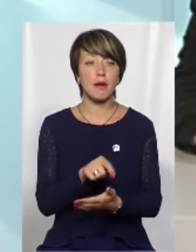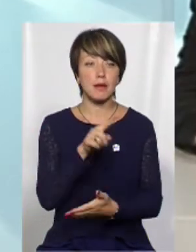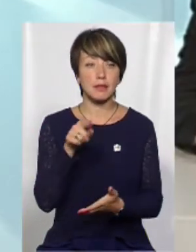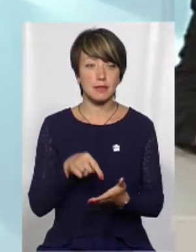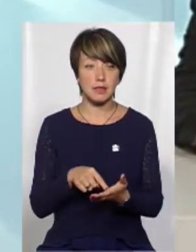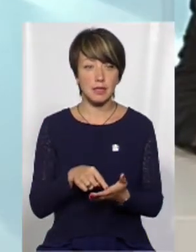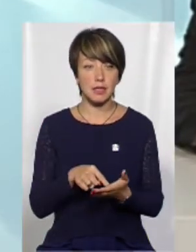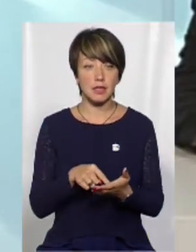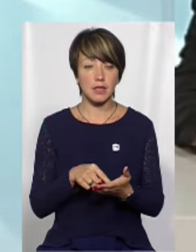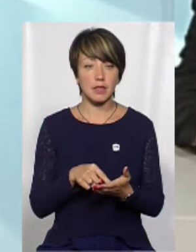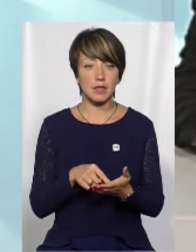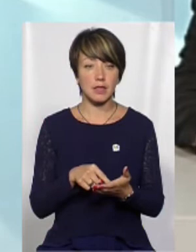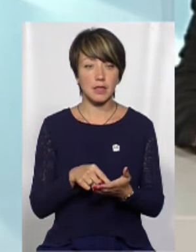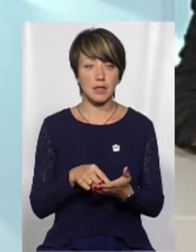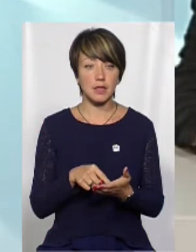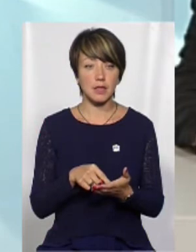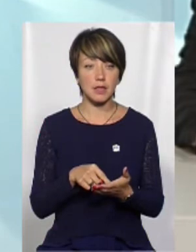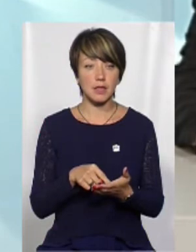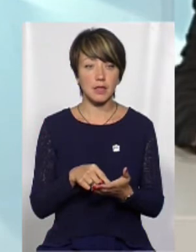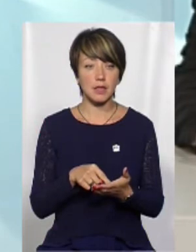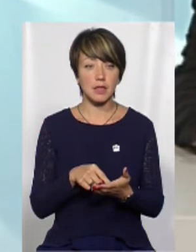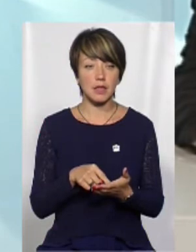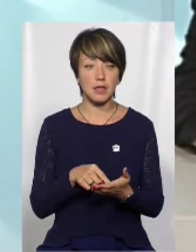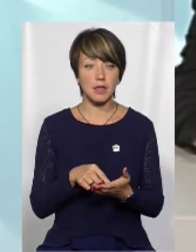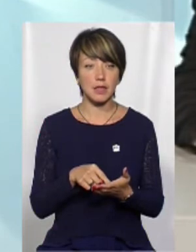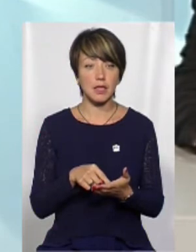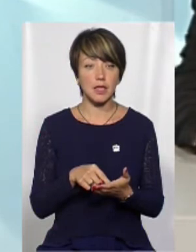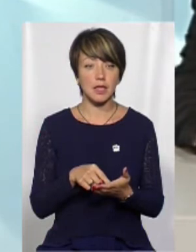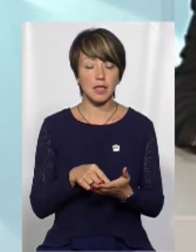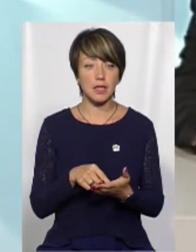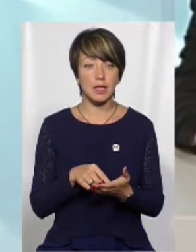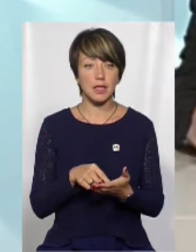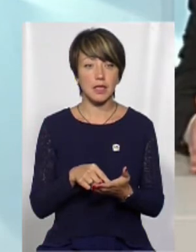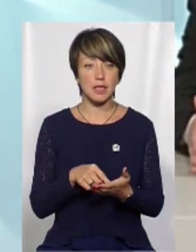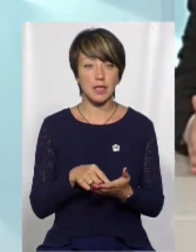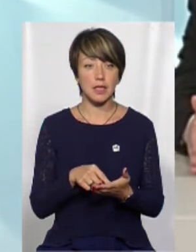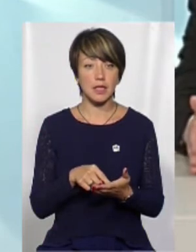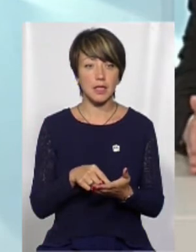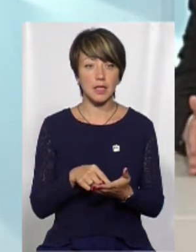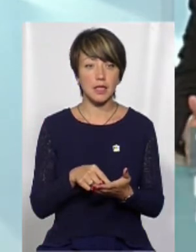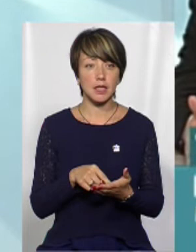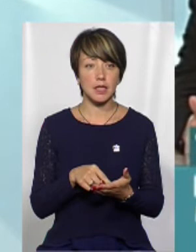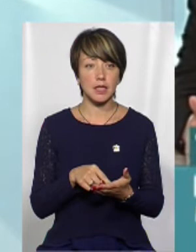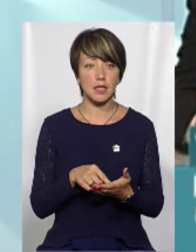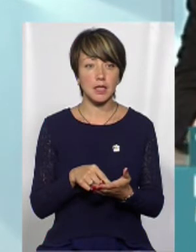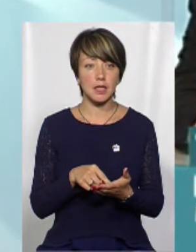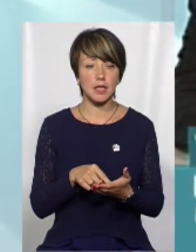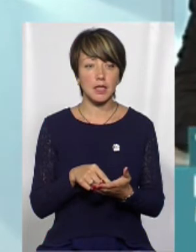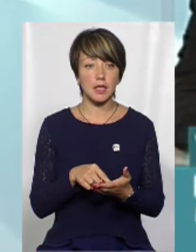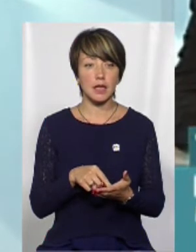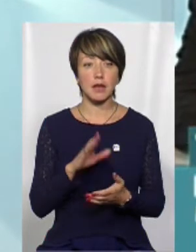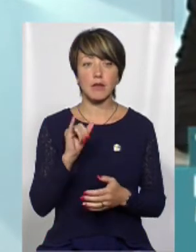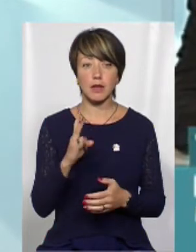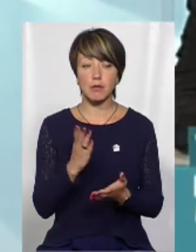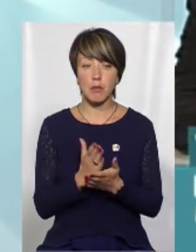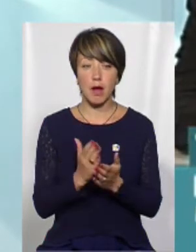займаєтесь? Qu'est-ce que vous faites actuellement? J'ai un petit projet, puisque je ne peux plus faire de l'export. Він